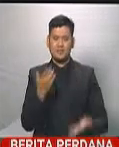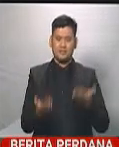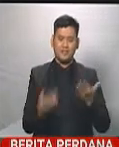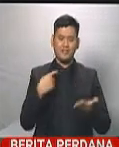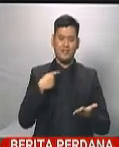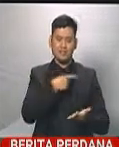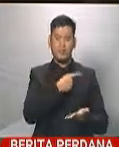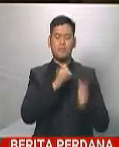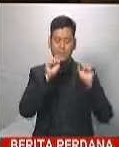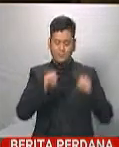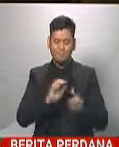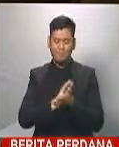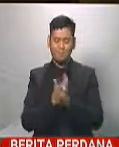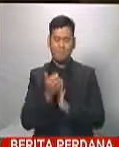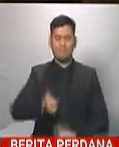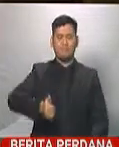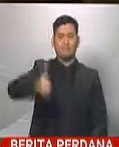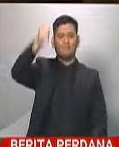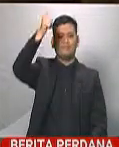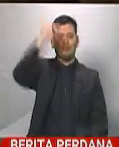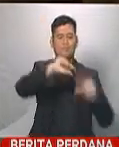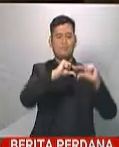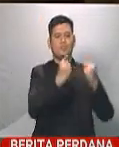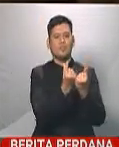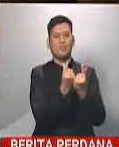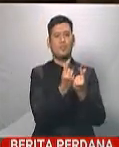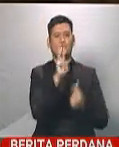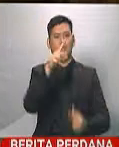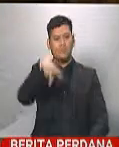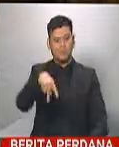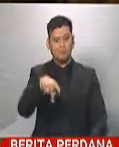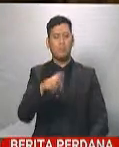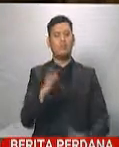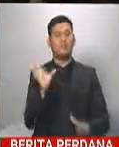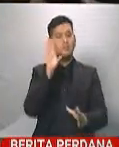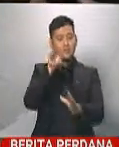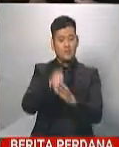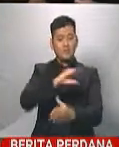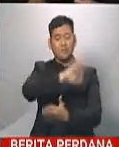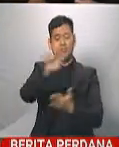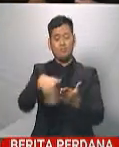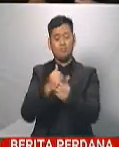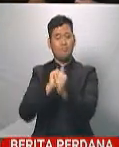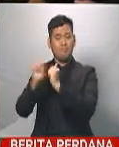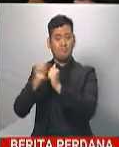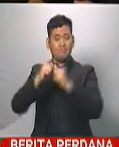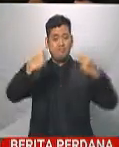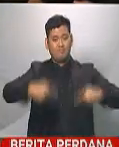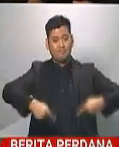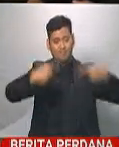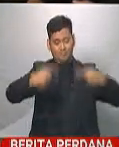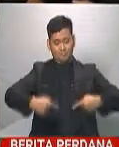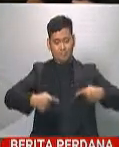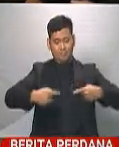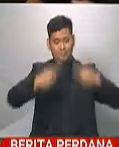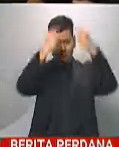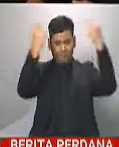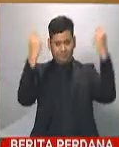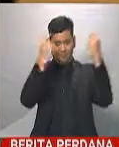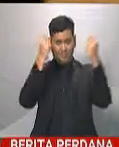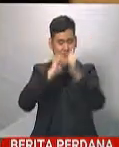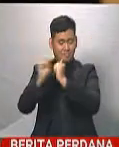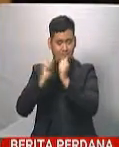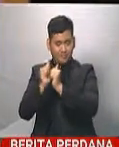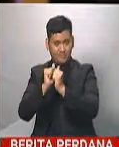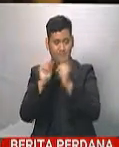menjadi juara. Kontijen Wilayah Persekutuan akan menyertai kesemua jenis sukan yang dipertandingkan pada temasya kali ini.